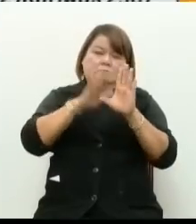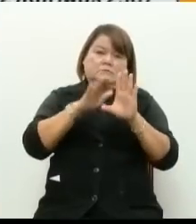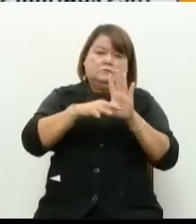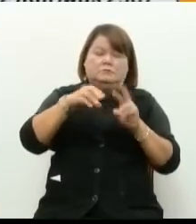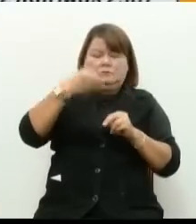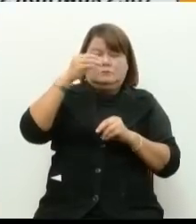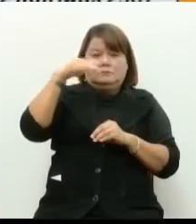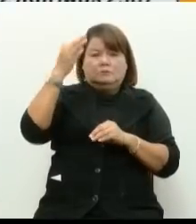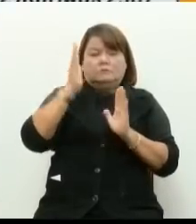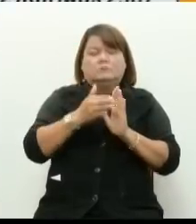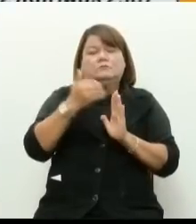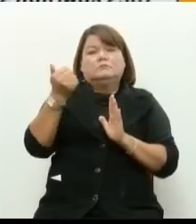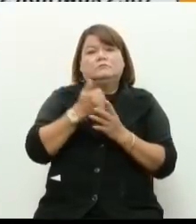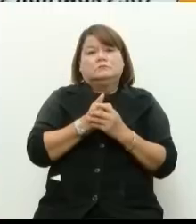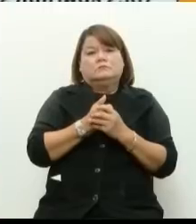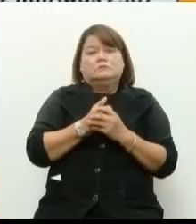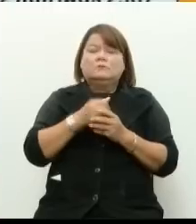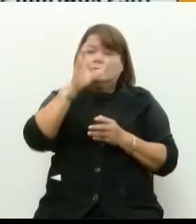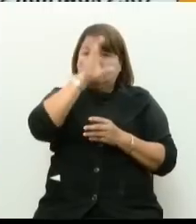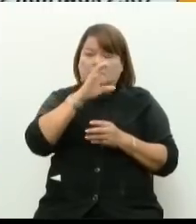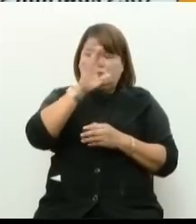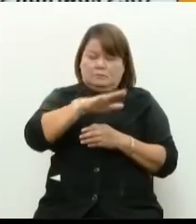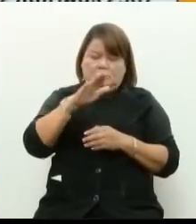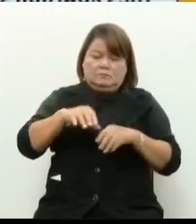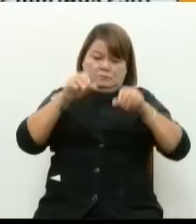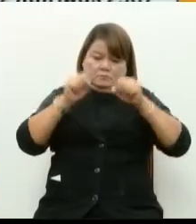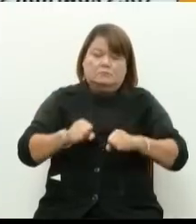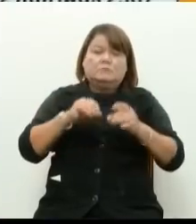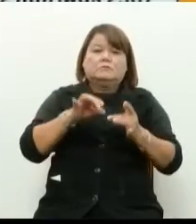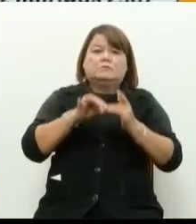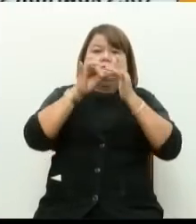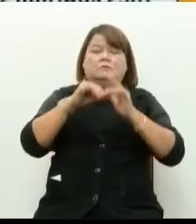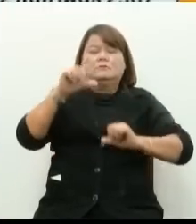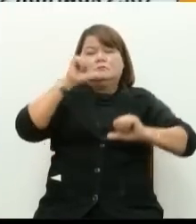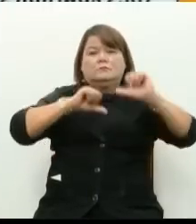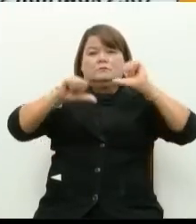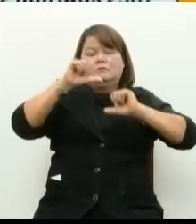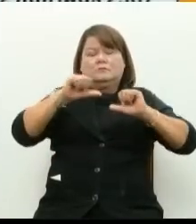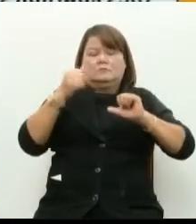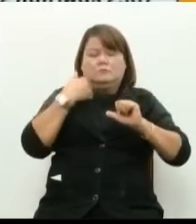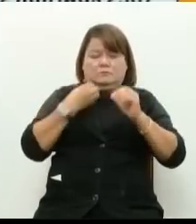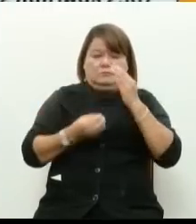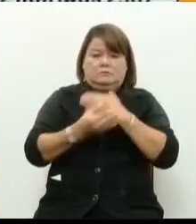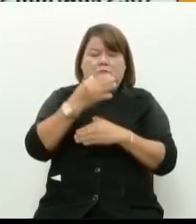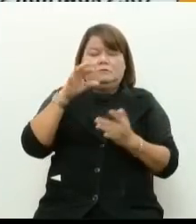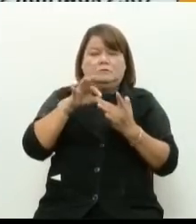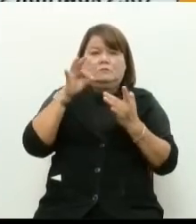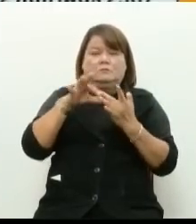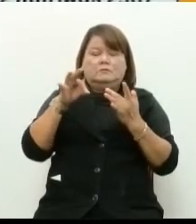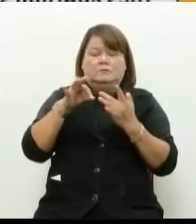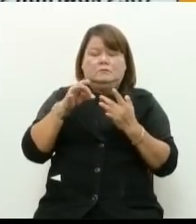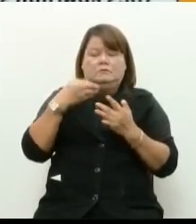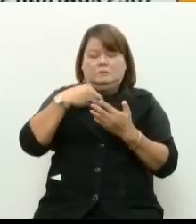ค้นหานักเรียนที่มีความสามารถพิเศษด้านวิทย์ได้มีโอกาสได้เลือกที่เรียนซึ่งขณะนี้เรามี